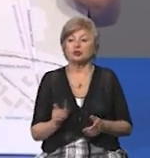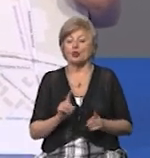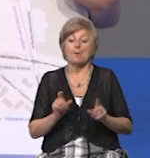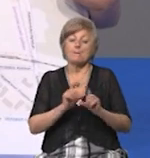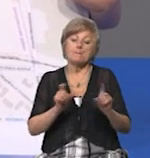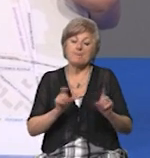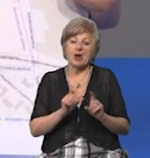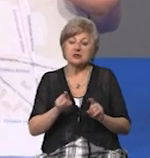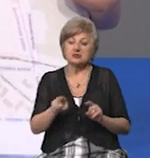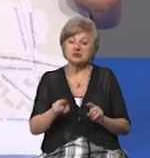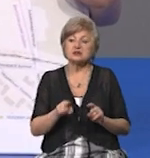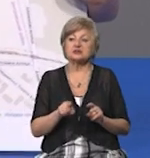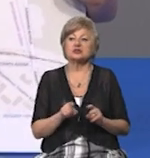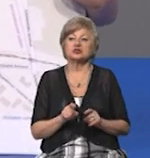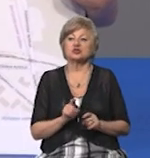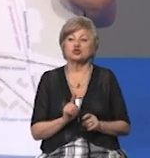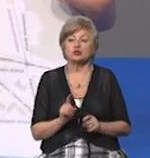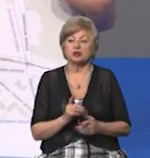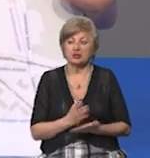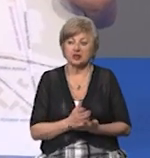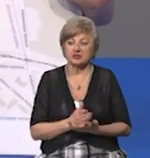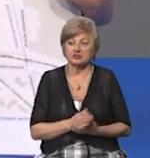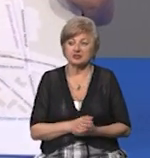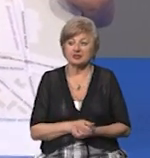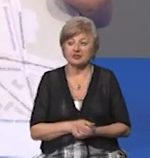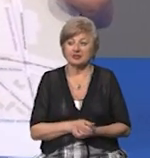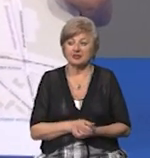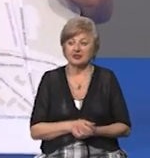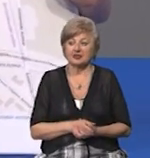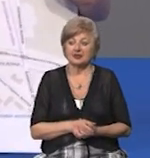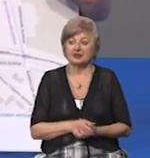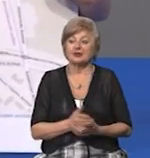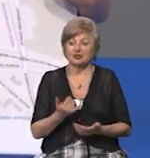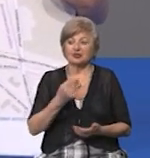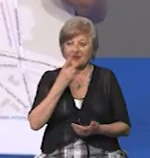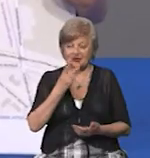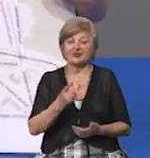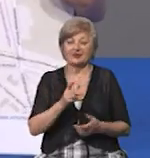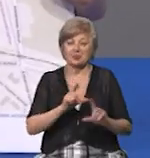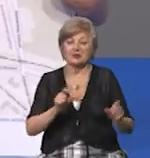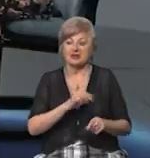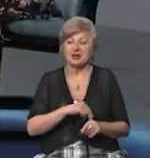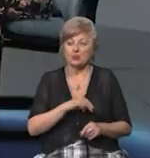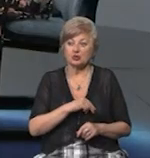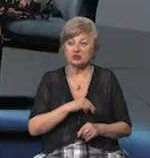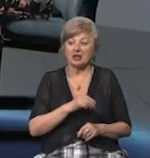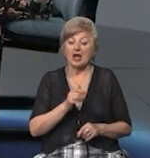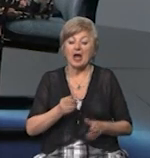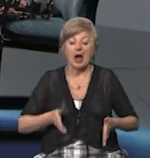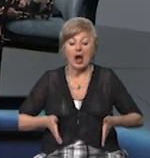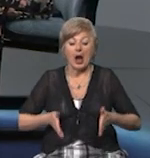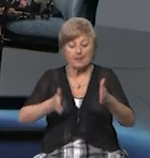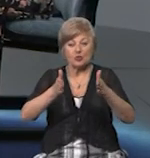які там і там Макдрайв і ще щось. Макдрайв працює. Макдрайв працює, сьогодні бачив. Це найголовніше. Отже, а